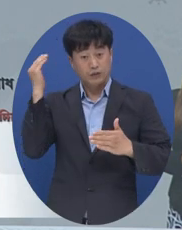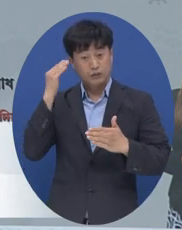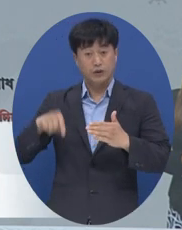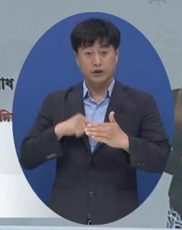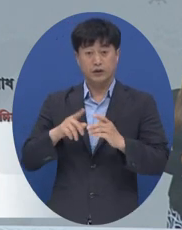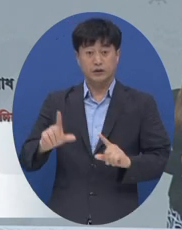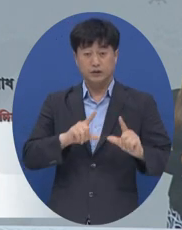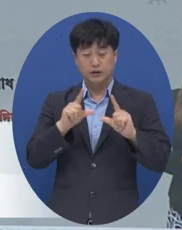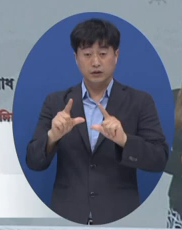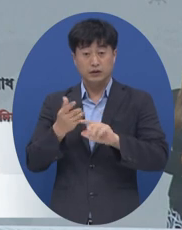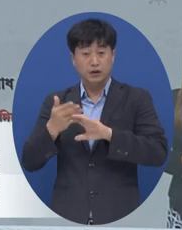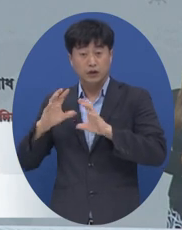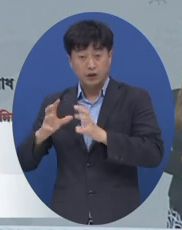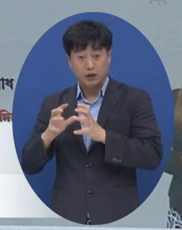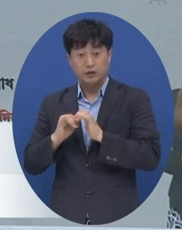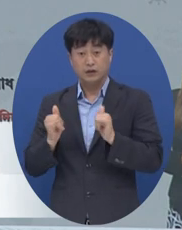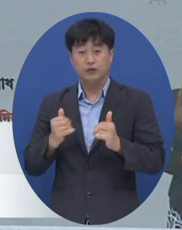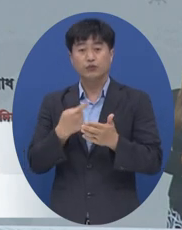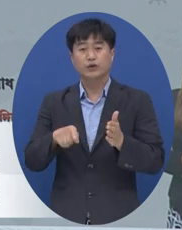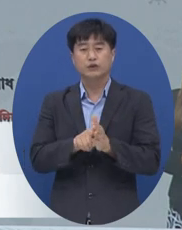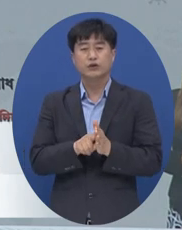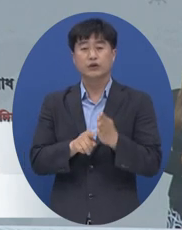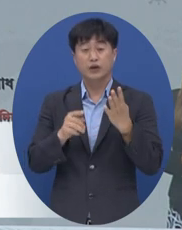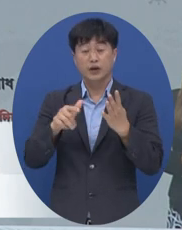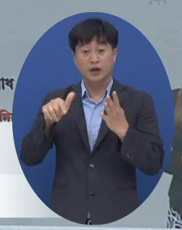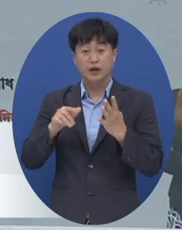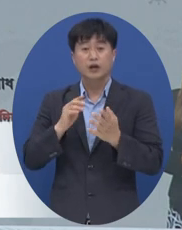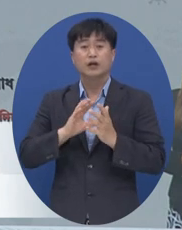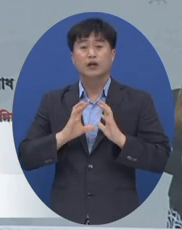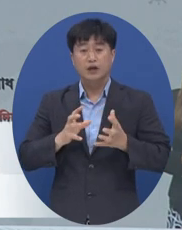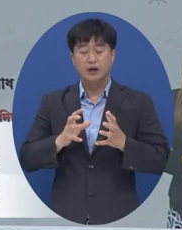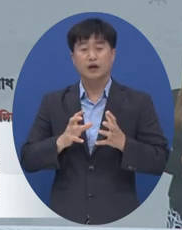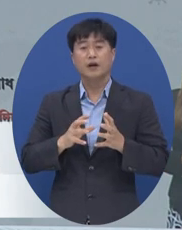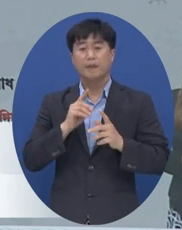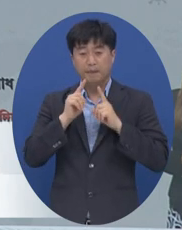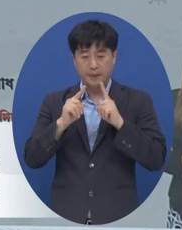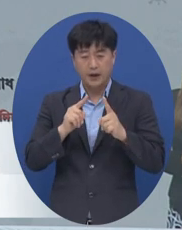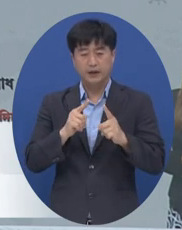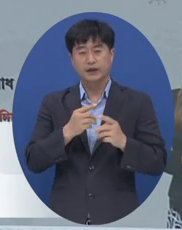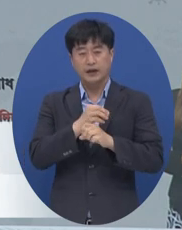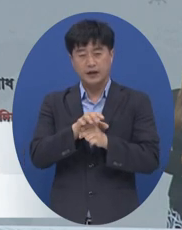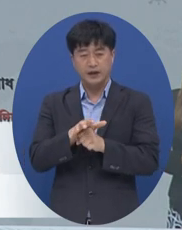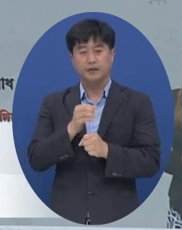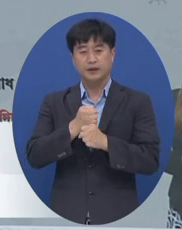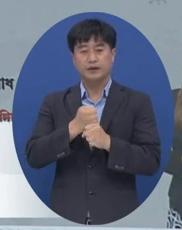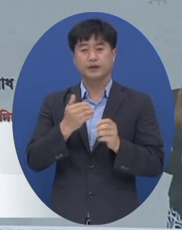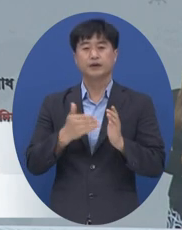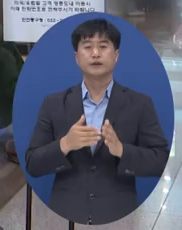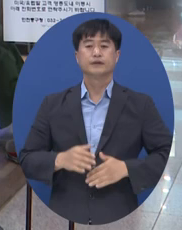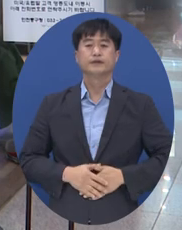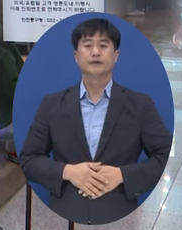4개 언어로 된 코로나19 영상이 다양하게 만들어졌습니다. 최지원 기자가 소식 전합니다.